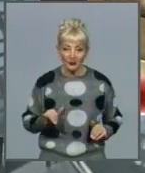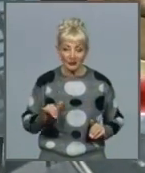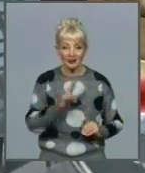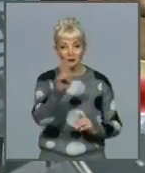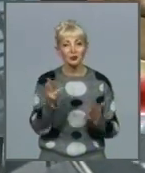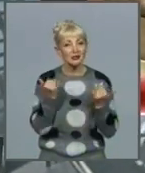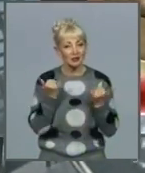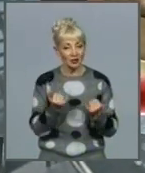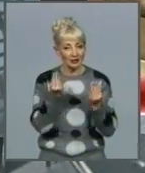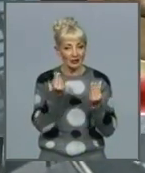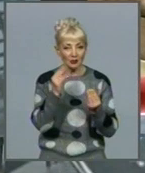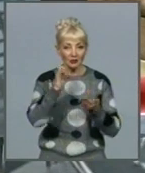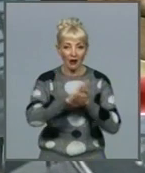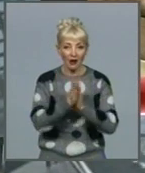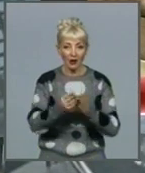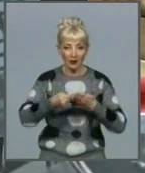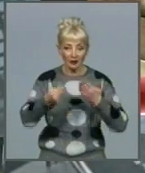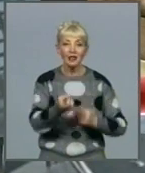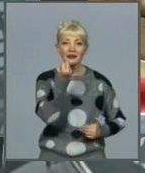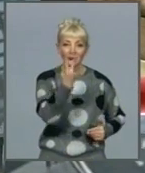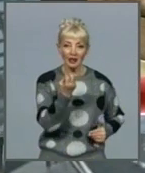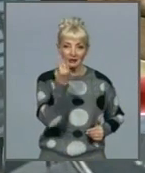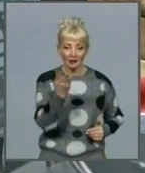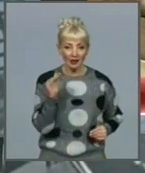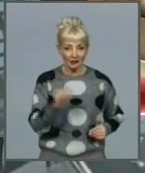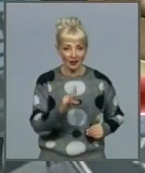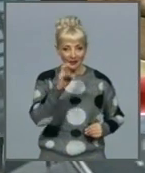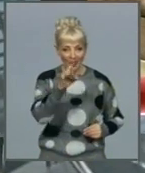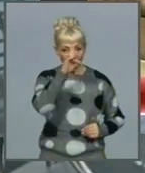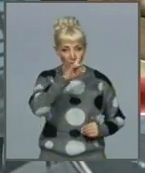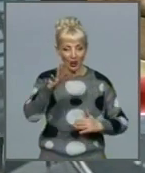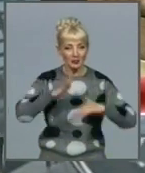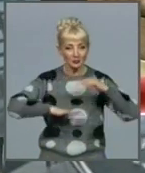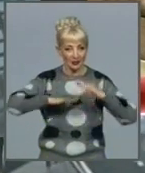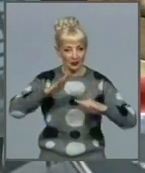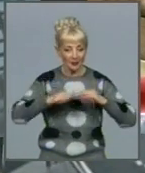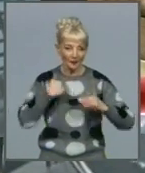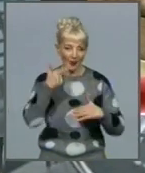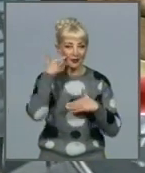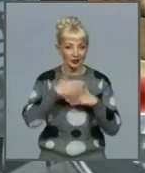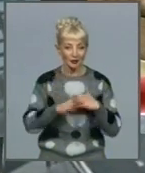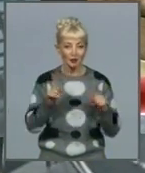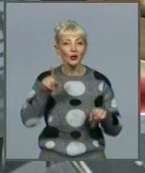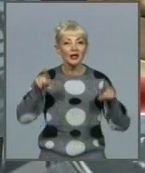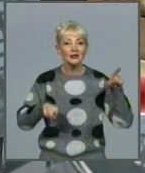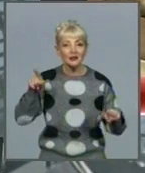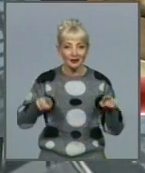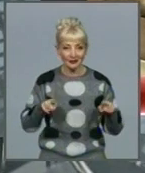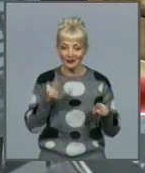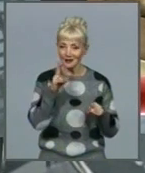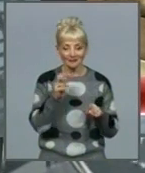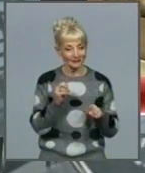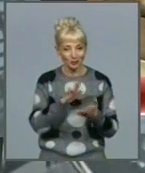контракт 12-13 тисяч на популярні спеціальності, я ж розумію, що деякі з них не чисті на руку і добирають